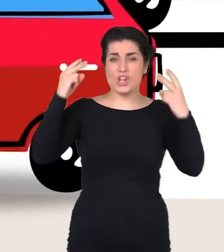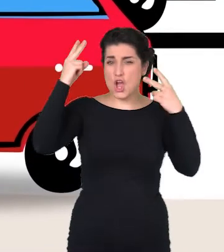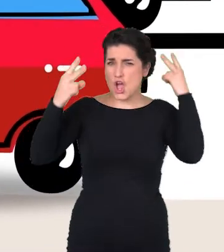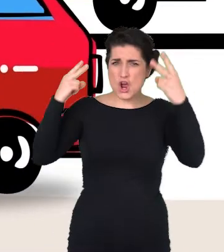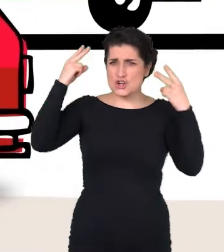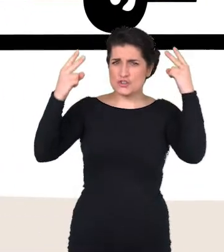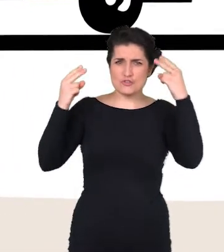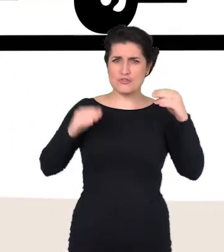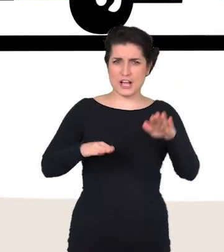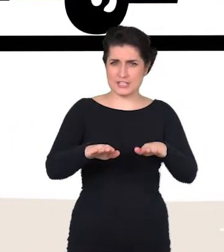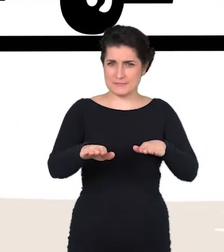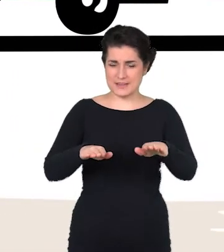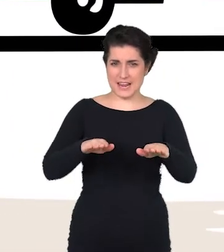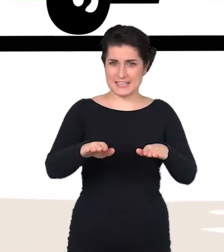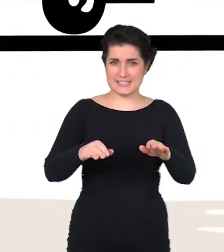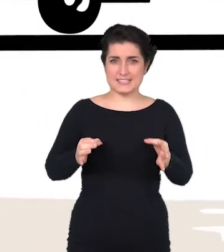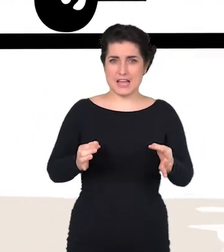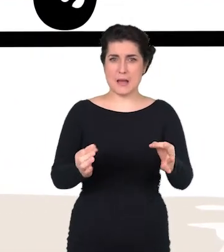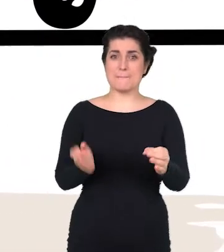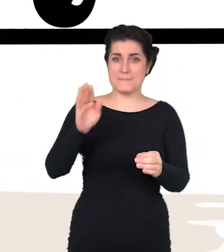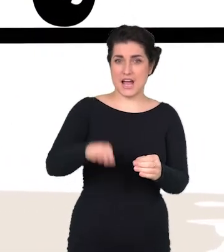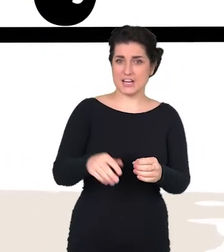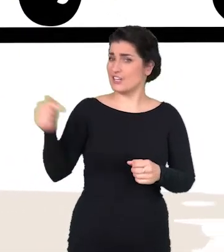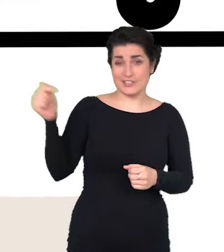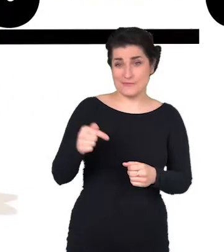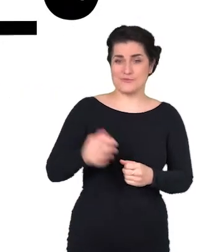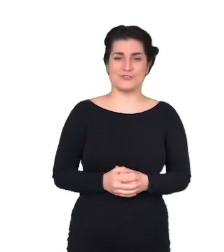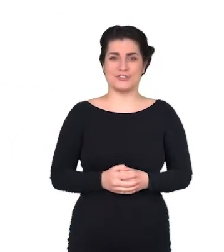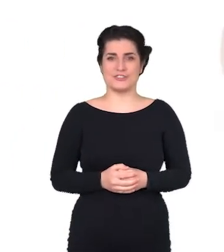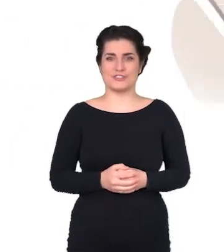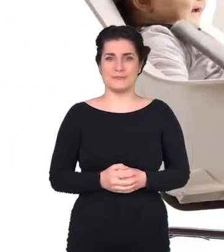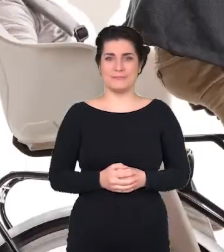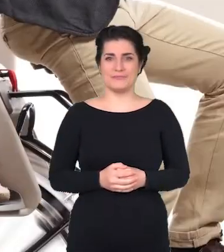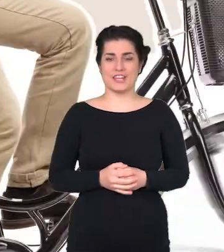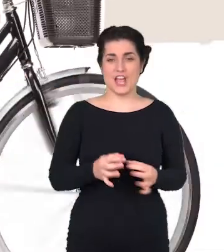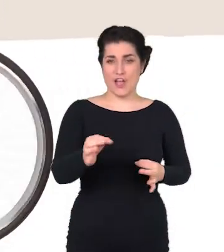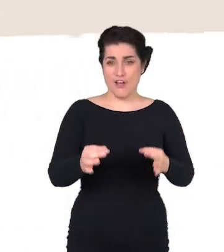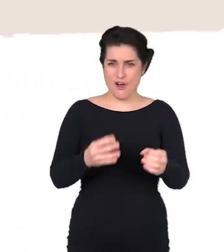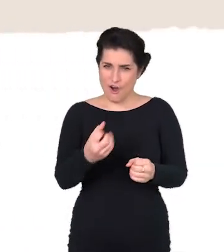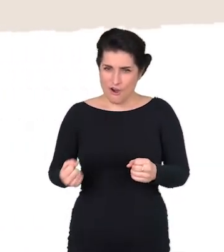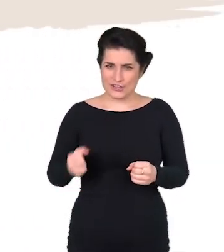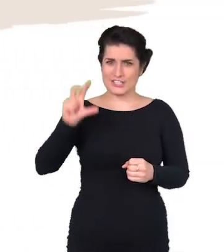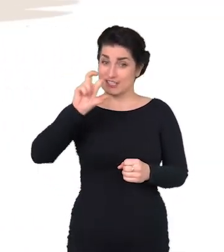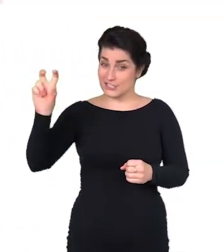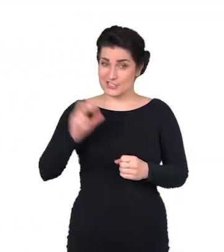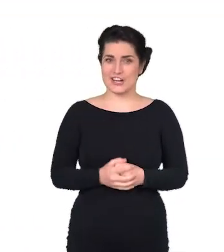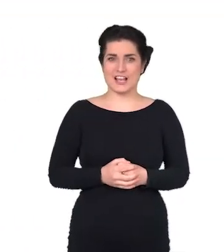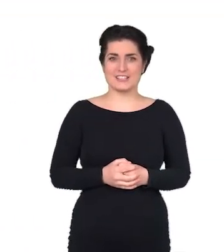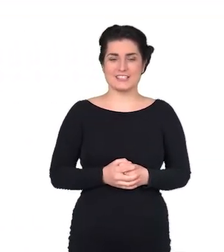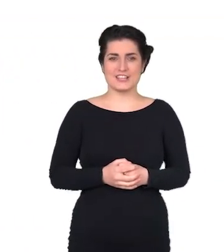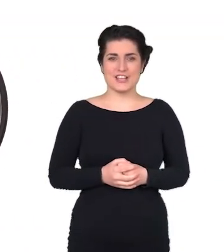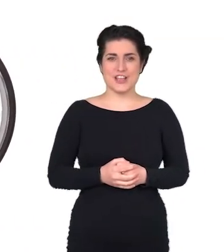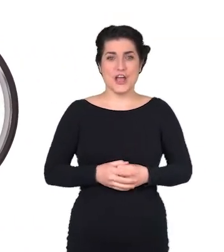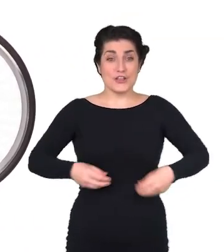i nie będziesz tracić nerwów na poszukiwania miejsca do parkowania. Oszczędzisz czas, a dodatkowo zyskasz